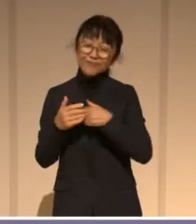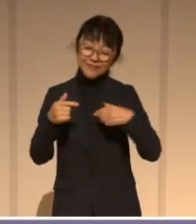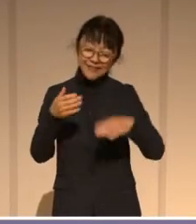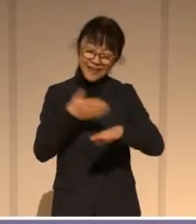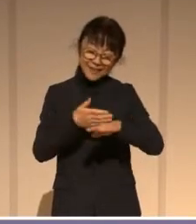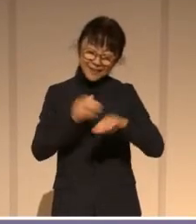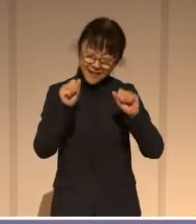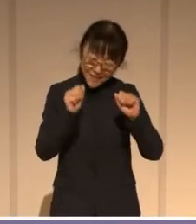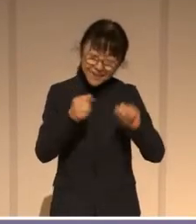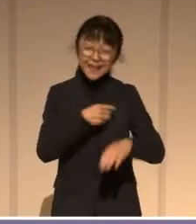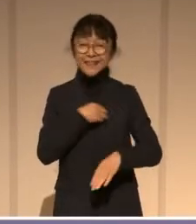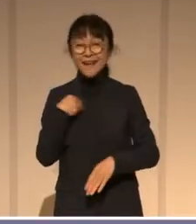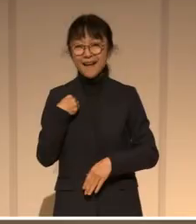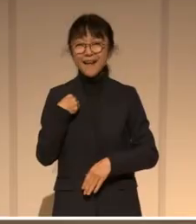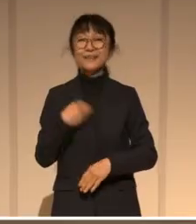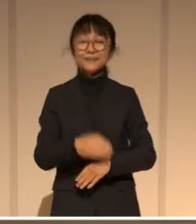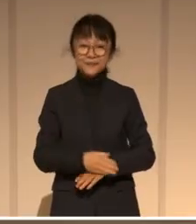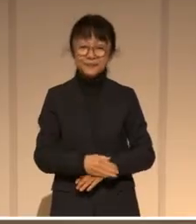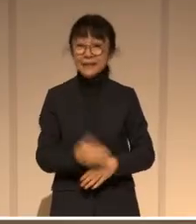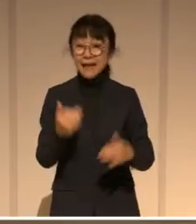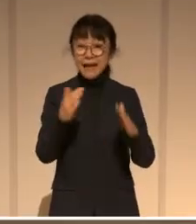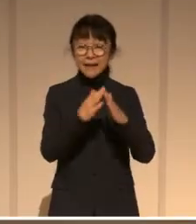here か